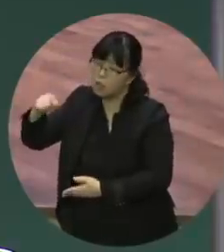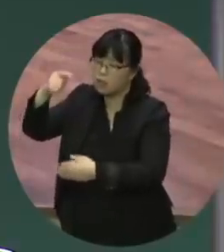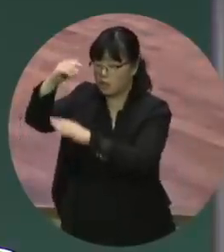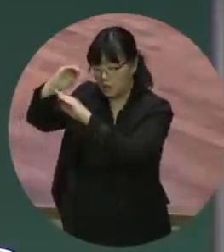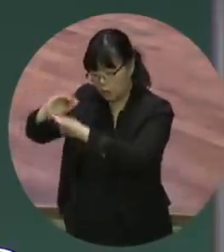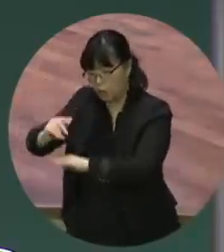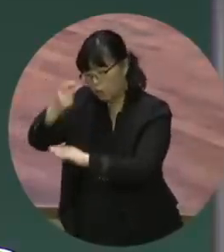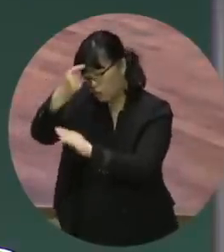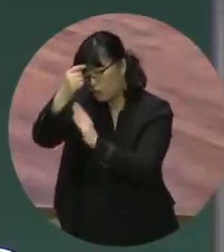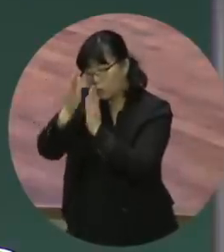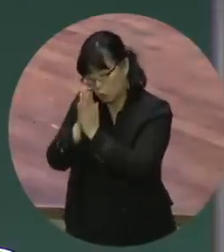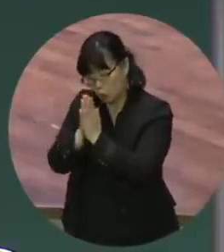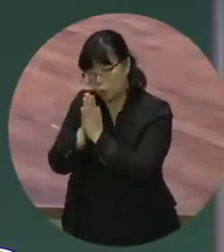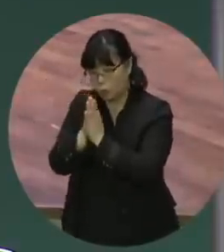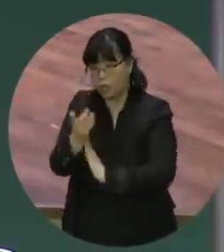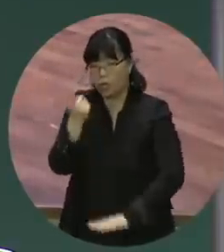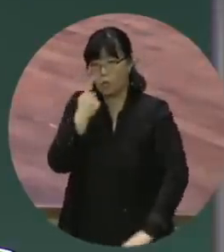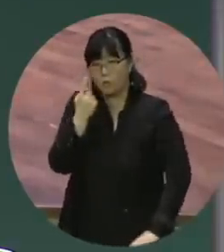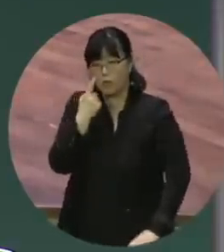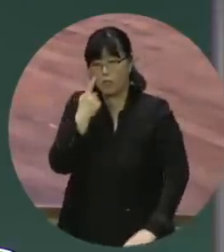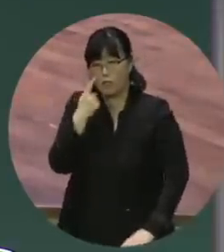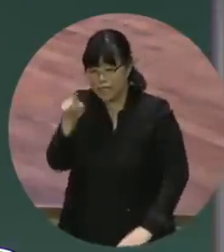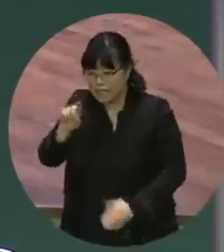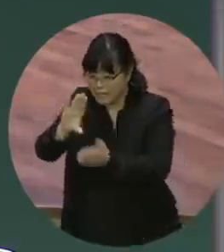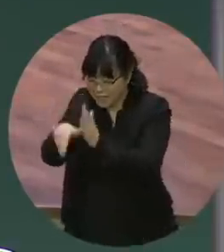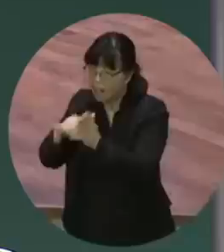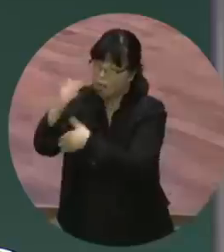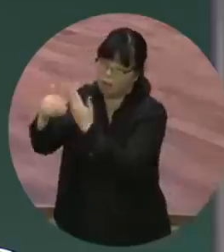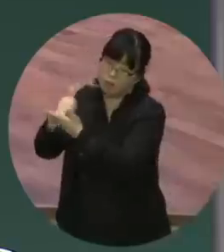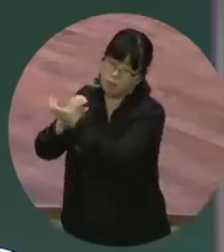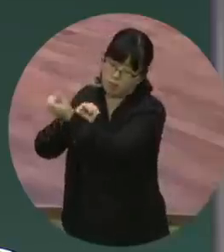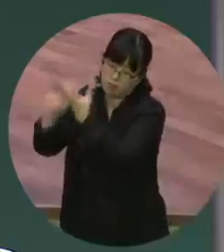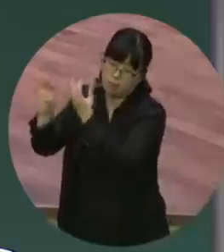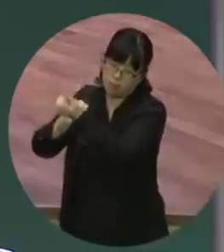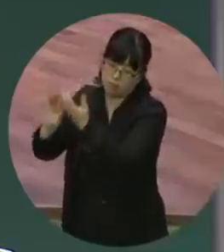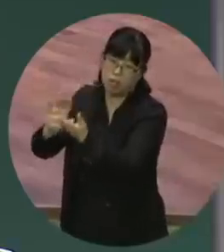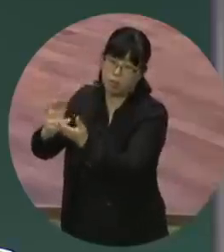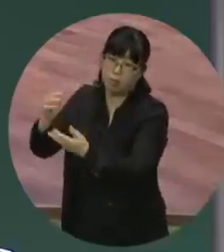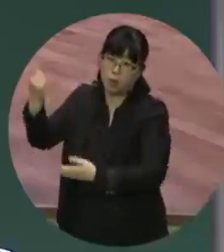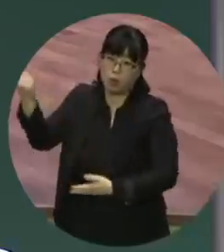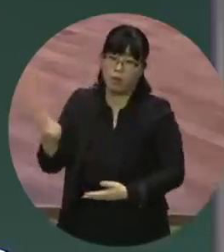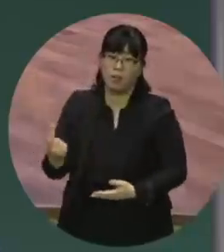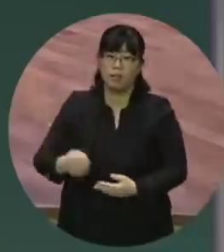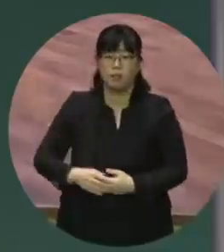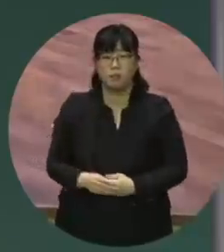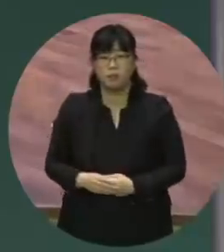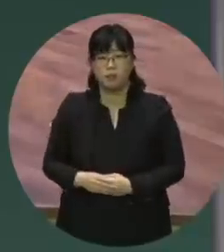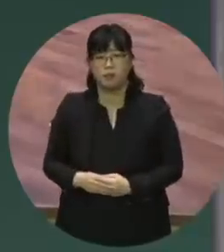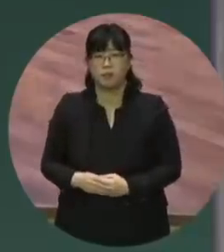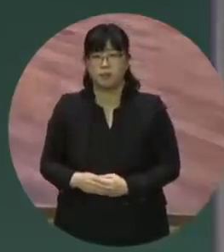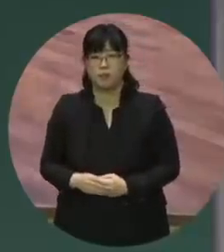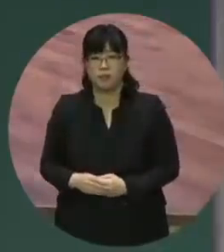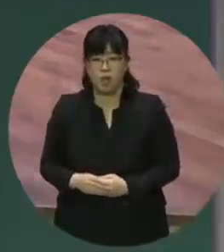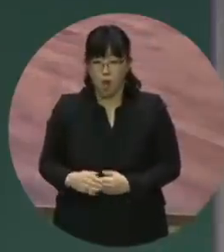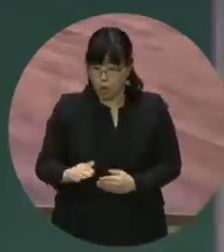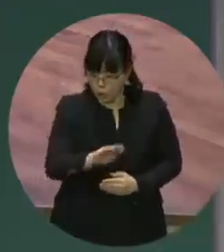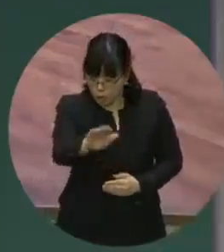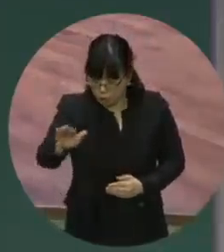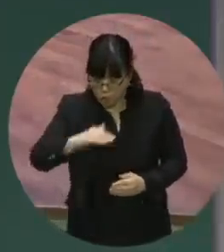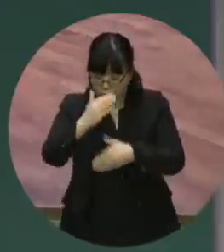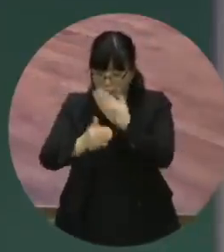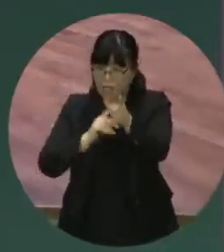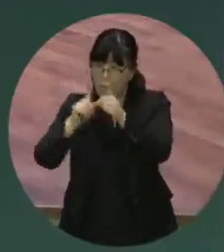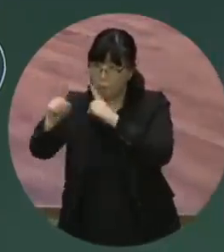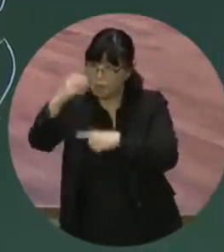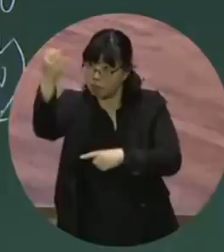그럼 하나님 답 준다니까요. 그 무슨 말입니까? 하나님의 말씀에 뭐요? 절대 순종하시기 바랍니다.